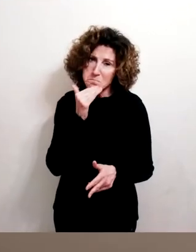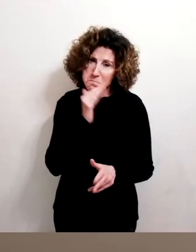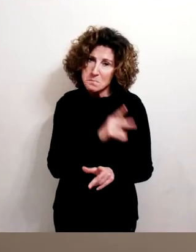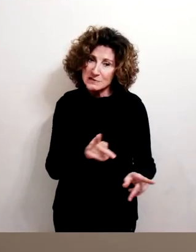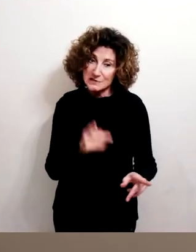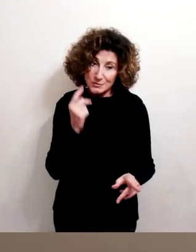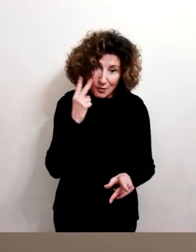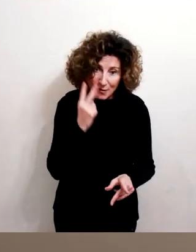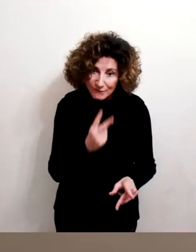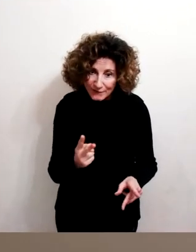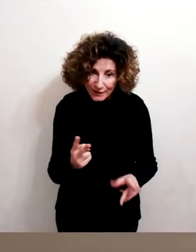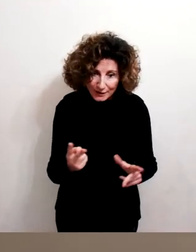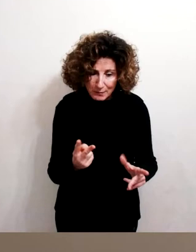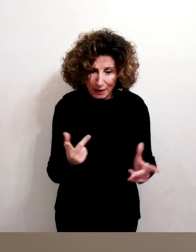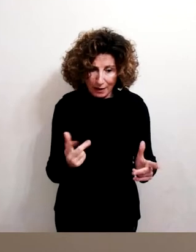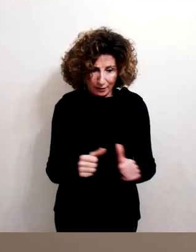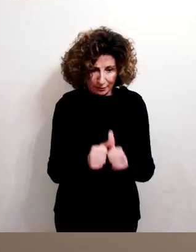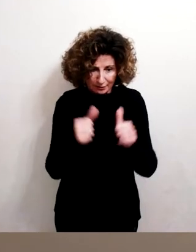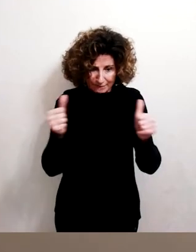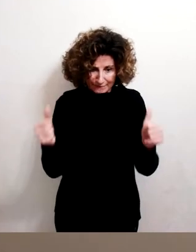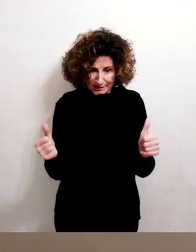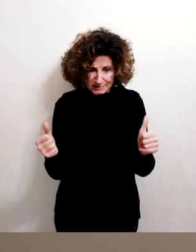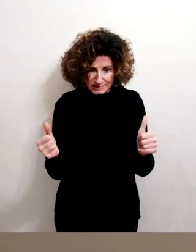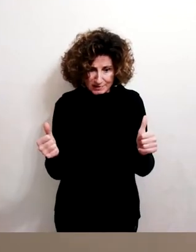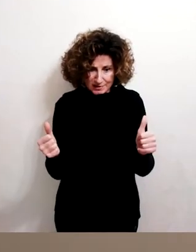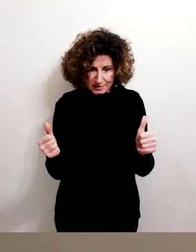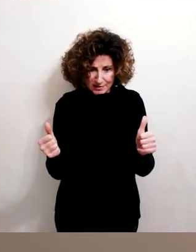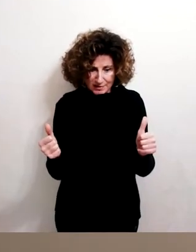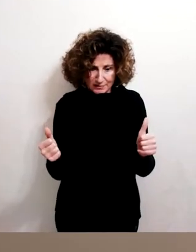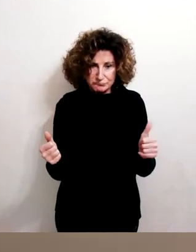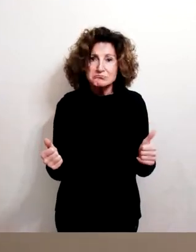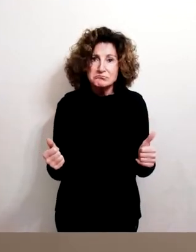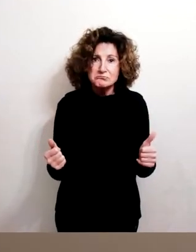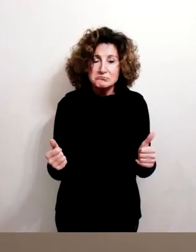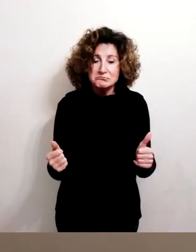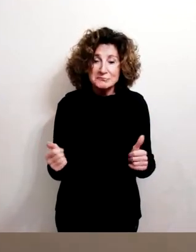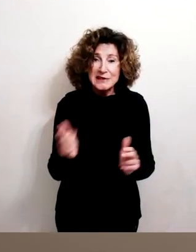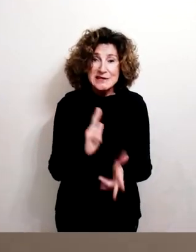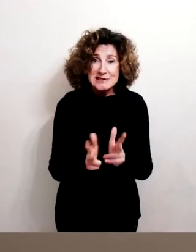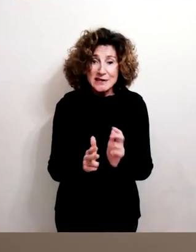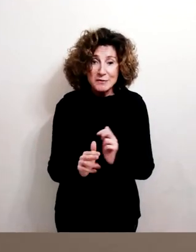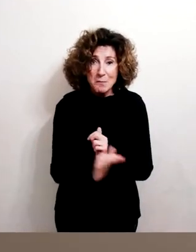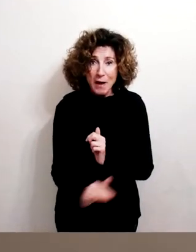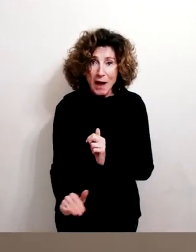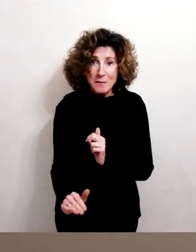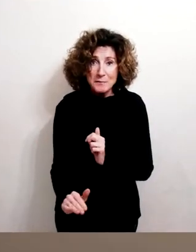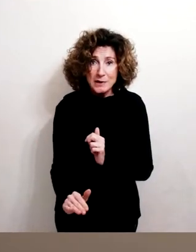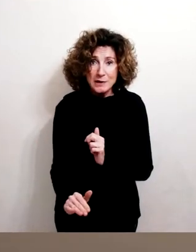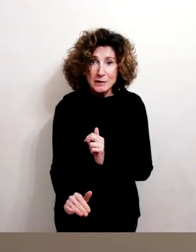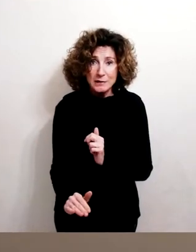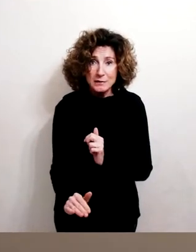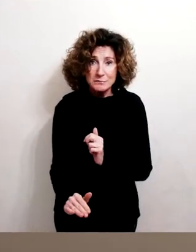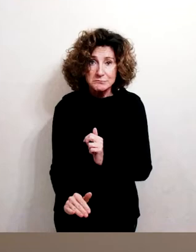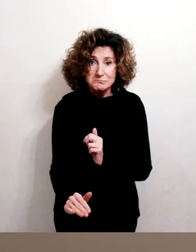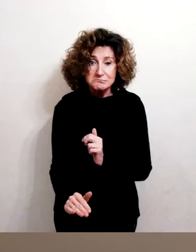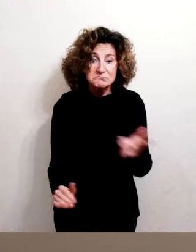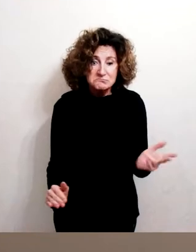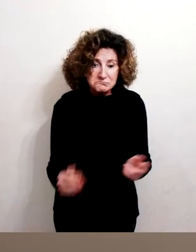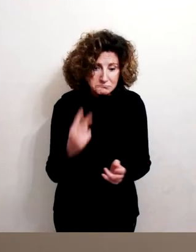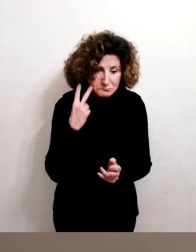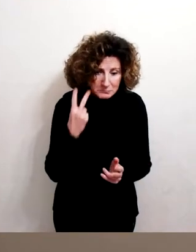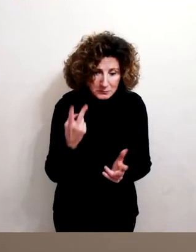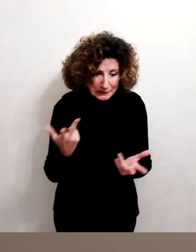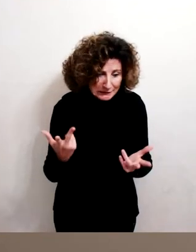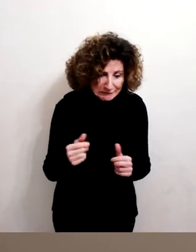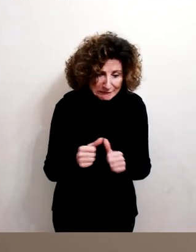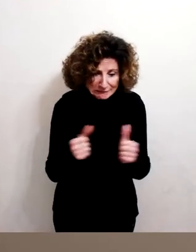studenti e deve degli alunni udenti io non vedo differenze perché interagiscono segnando bambini che poi alla fine